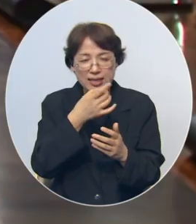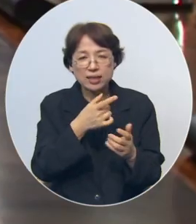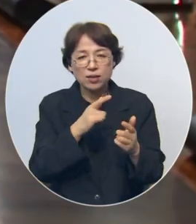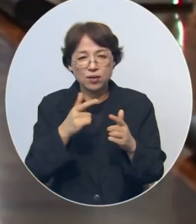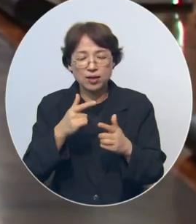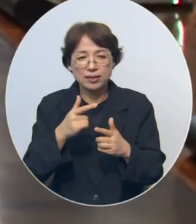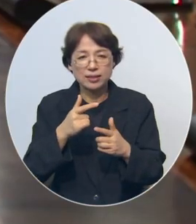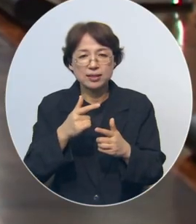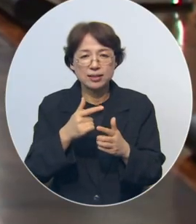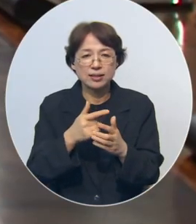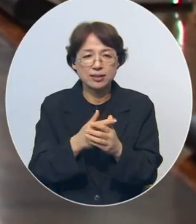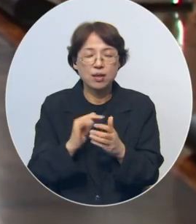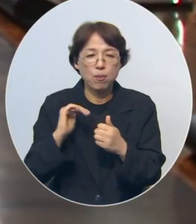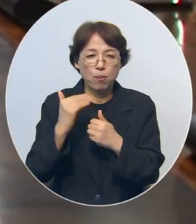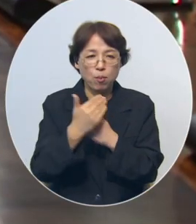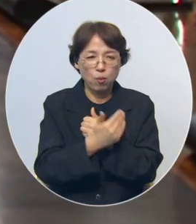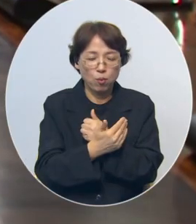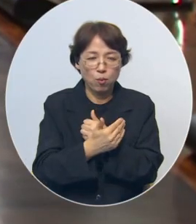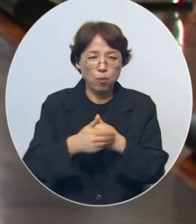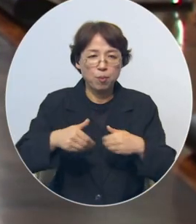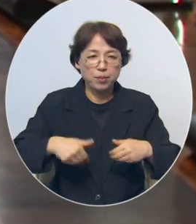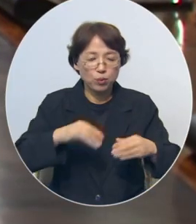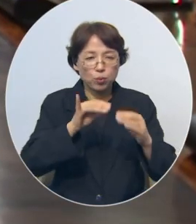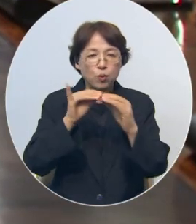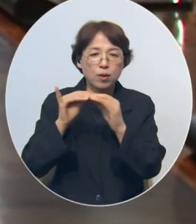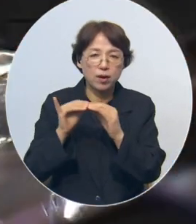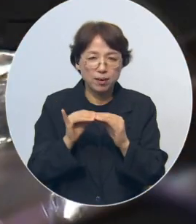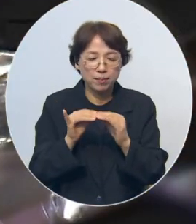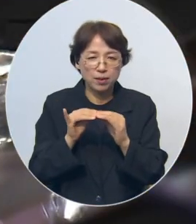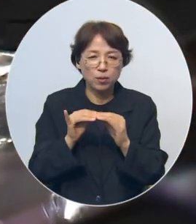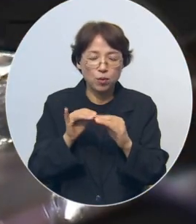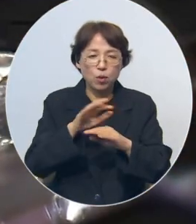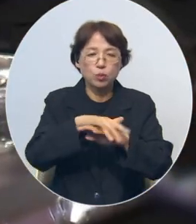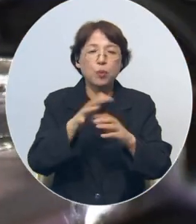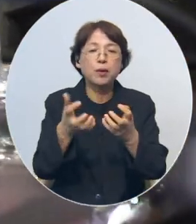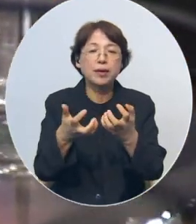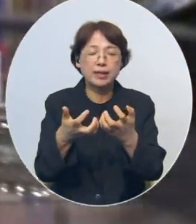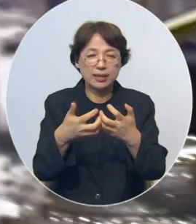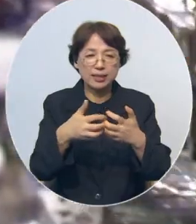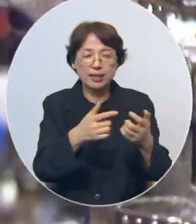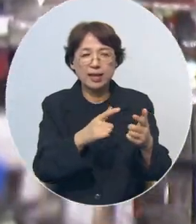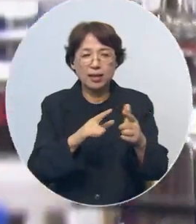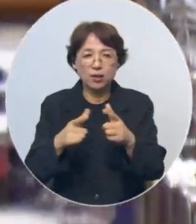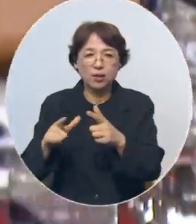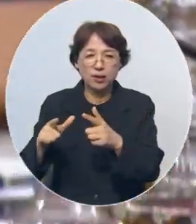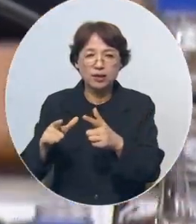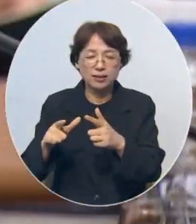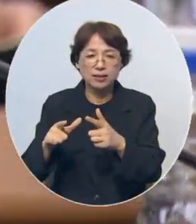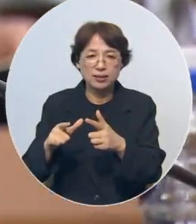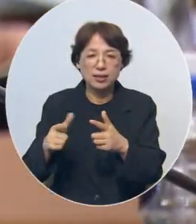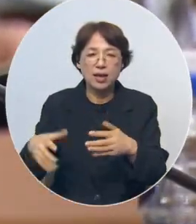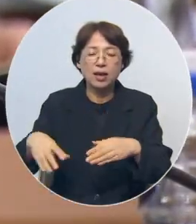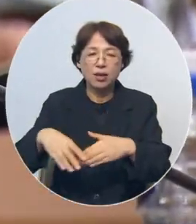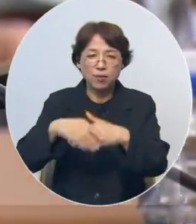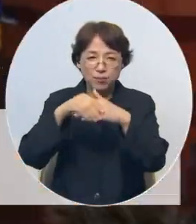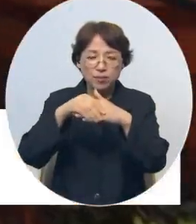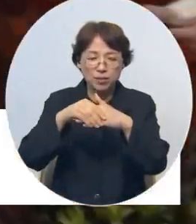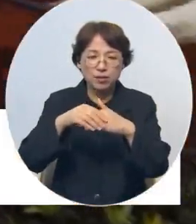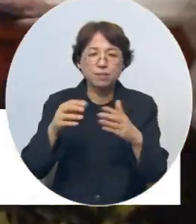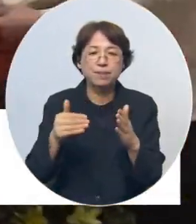농기계 생산단지 조성 등 실질적인 협력을 가속화하는 내용의 MOU를 체결했습니다. 이와